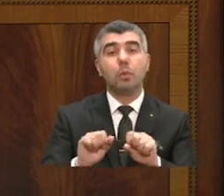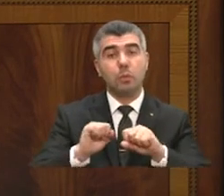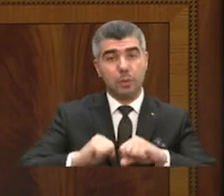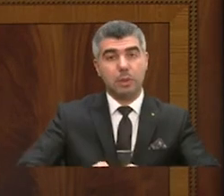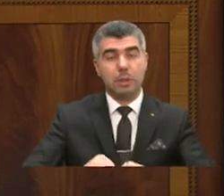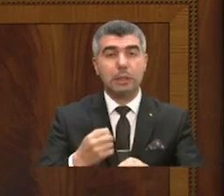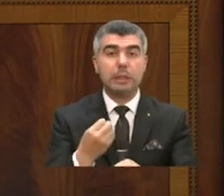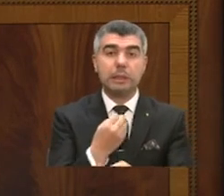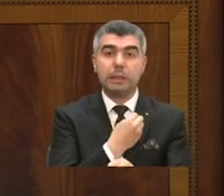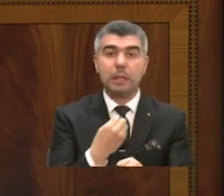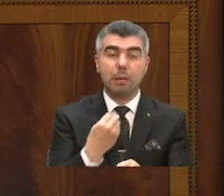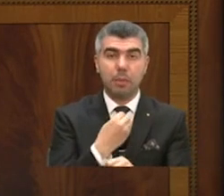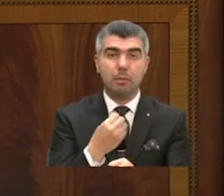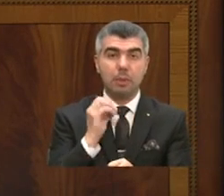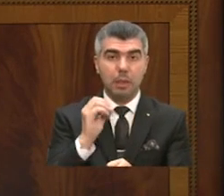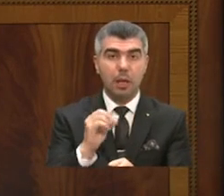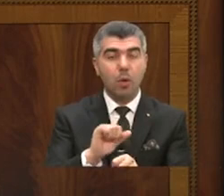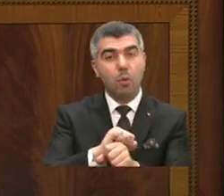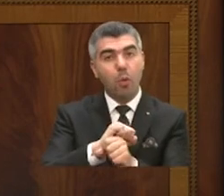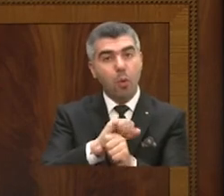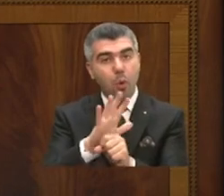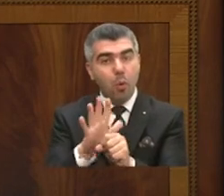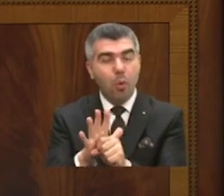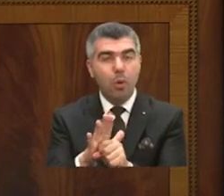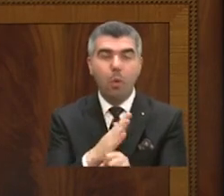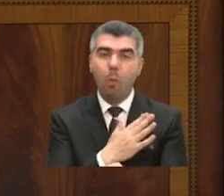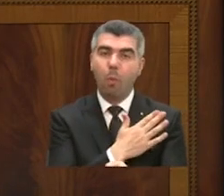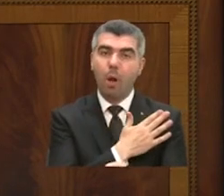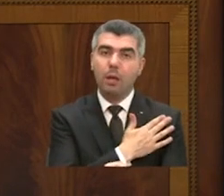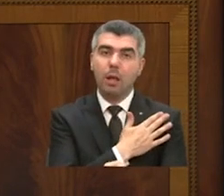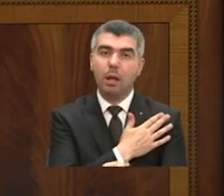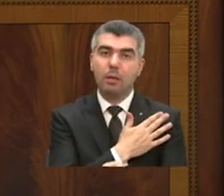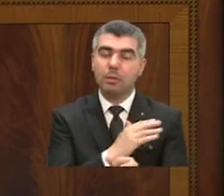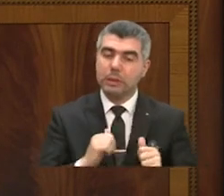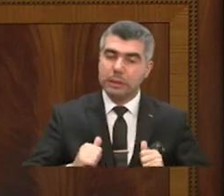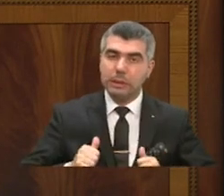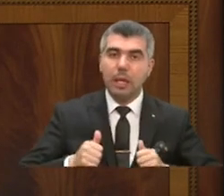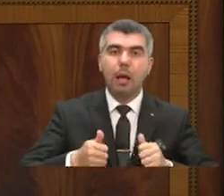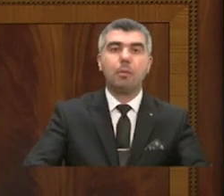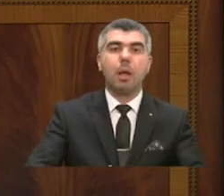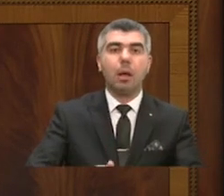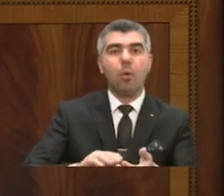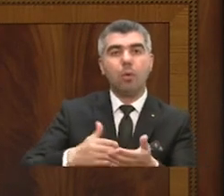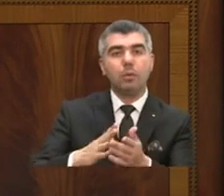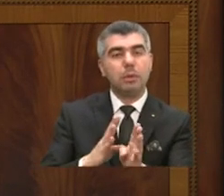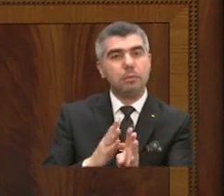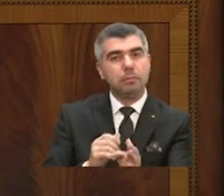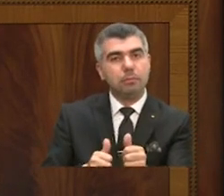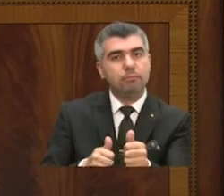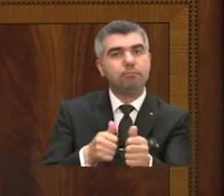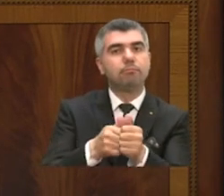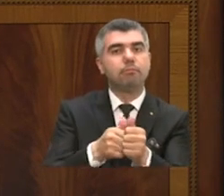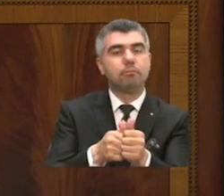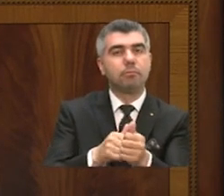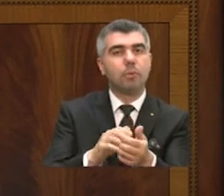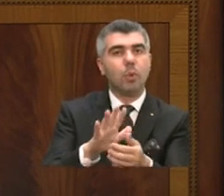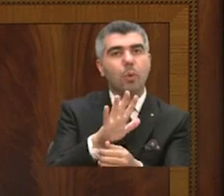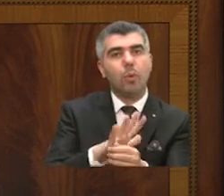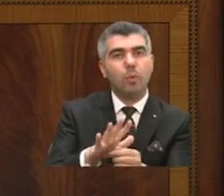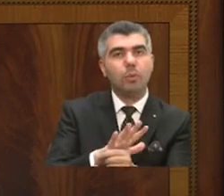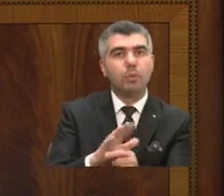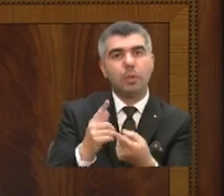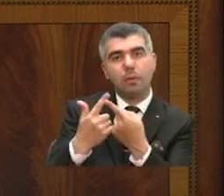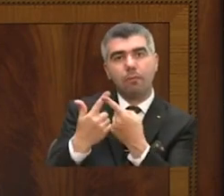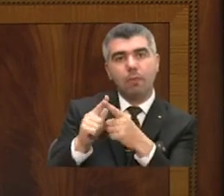الطبي الخاص خلال الجائحة من مواطنة خالصة وتعبئة قوية وتجند كبير، حيث وضع نفسه رهن